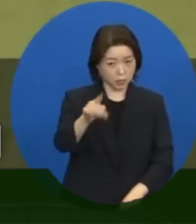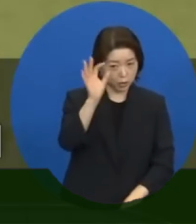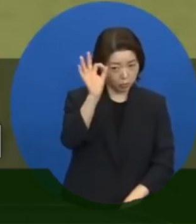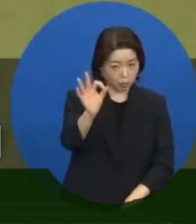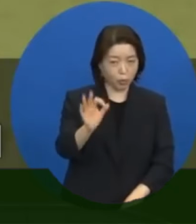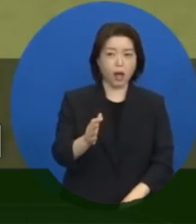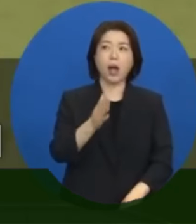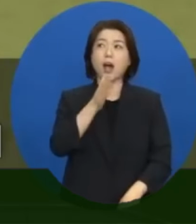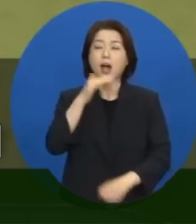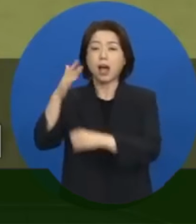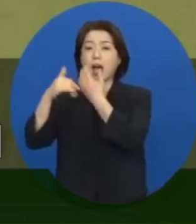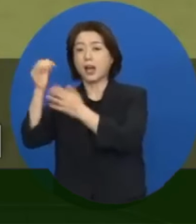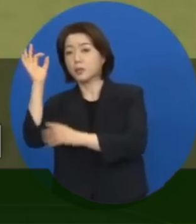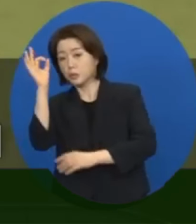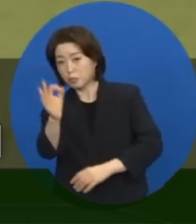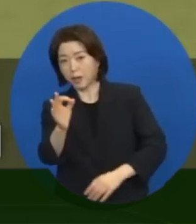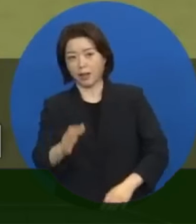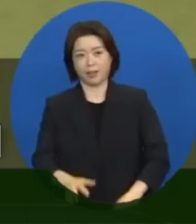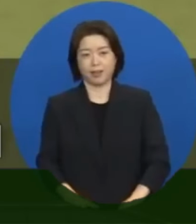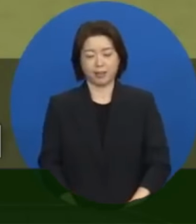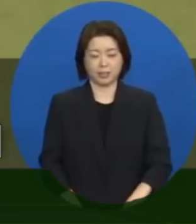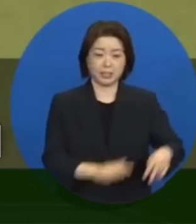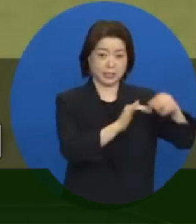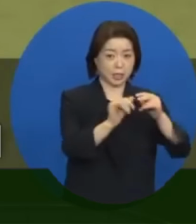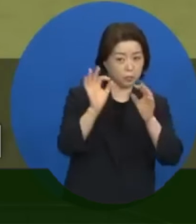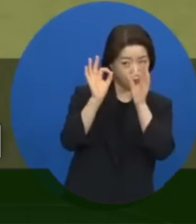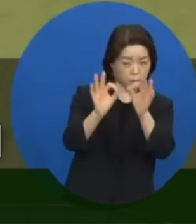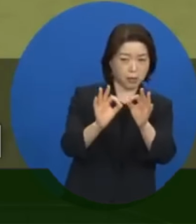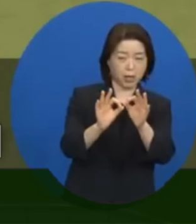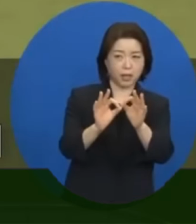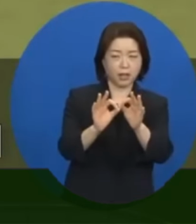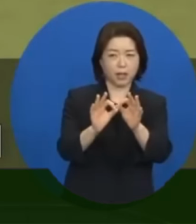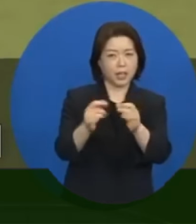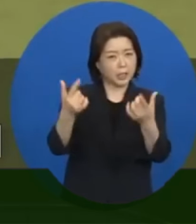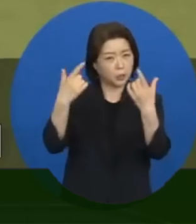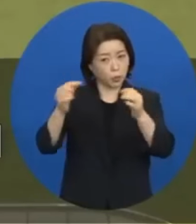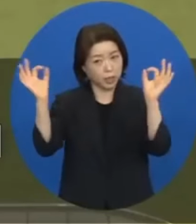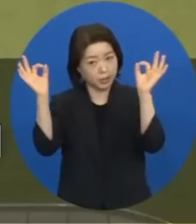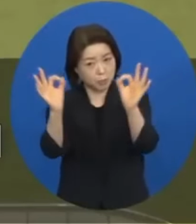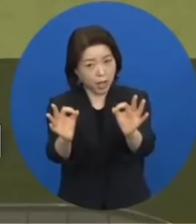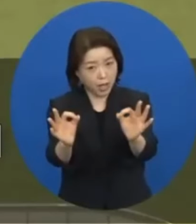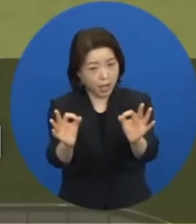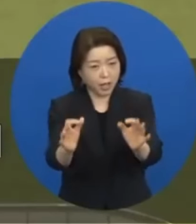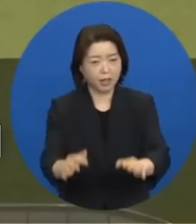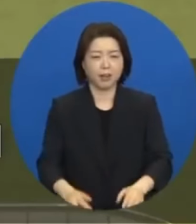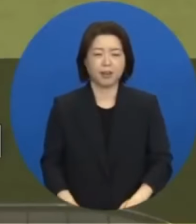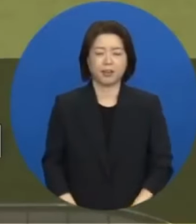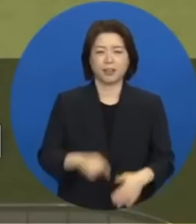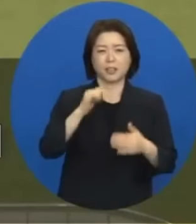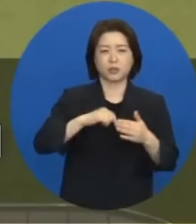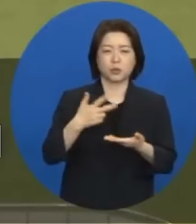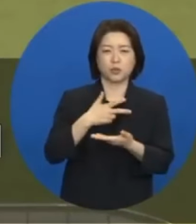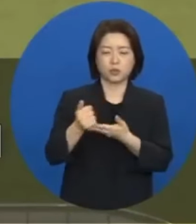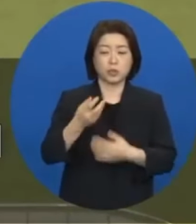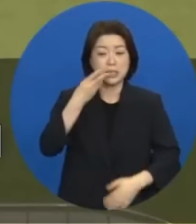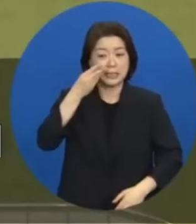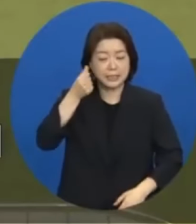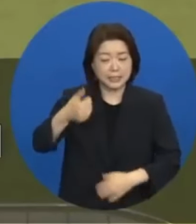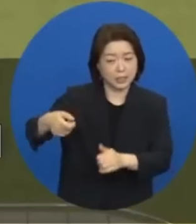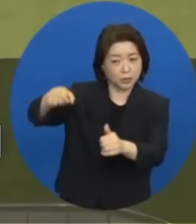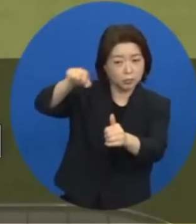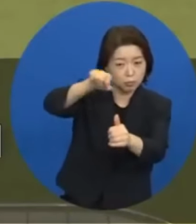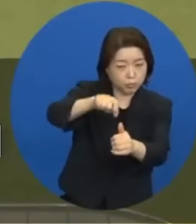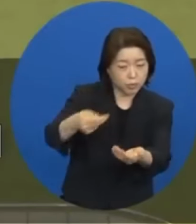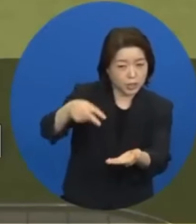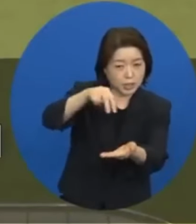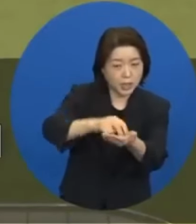하나님도 보았어요 그리고 사무엘도 보는 겁니다 과연 같은 걸 볼까요 자 보십시오 속으로 주님께서 기름부음 세우시는 사람이 정말